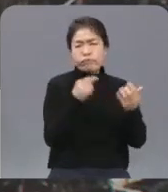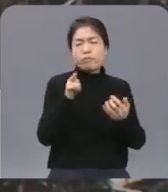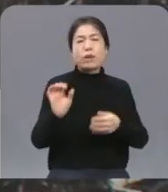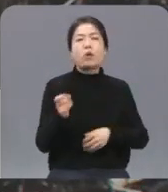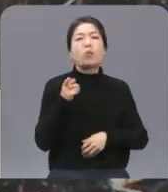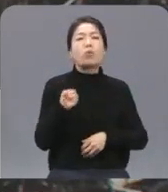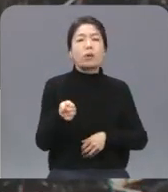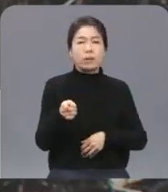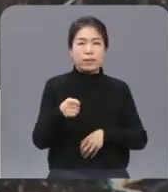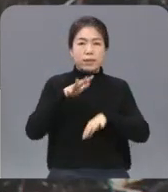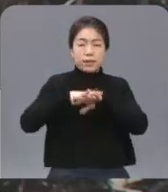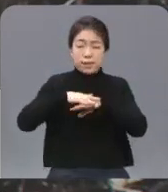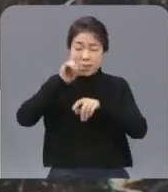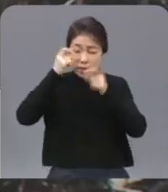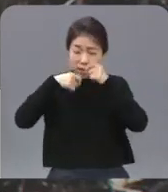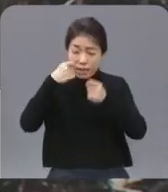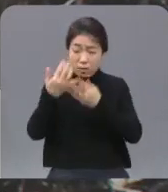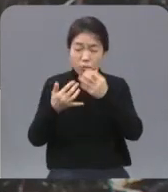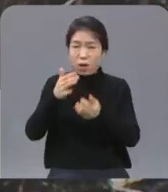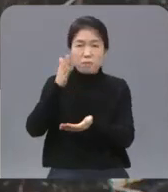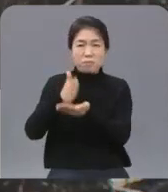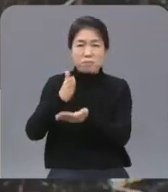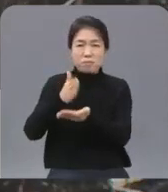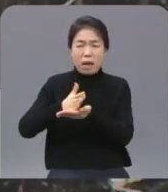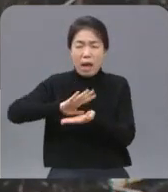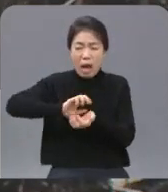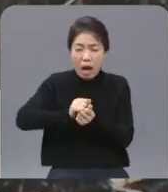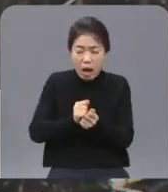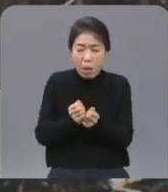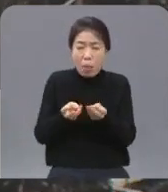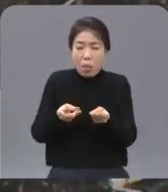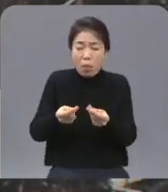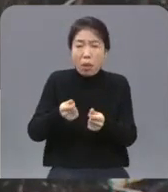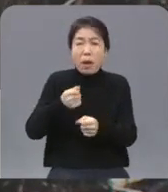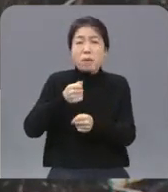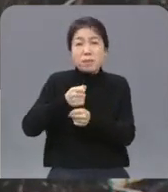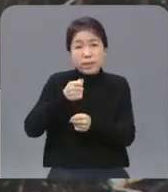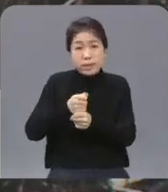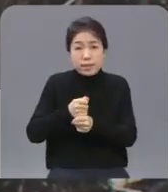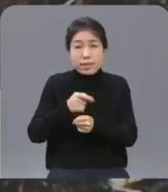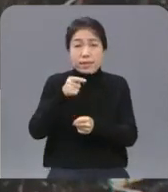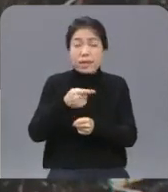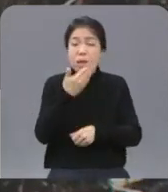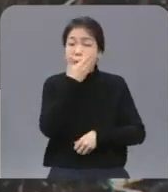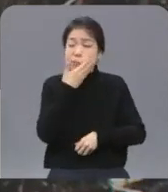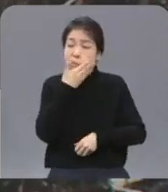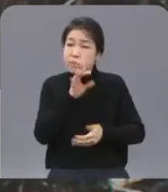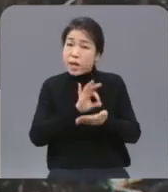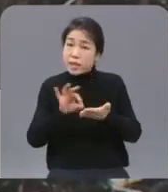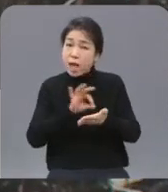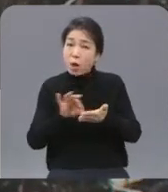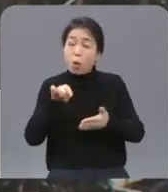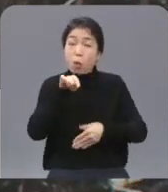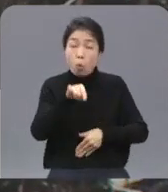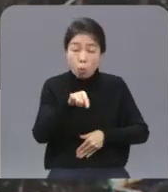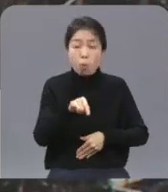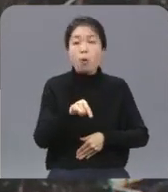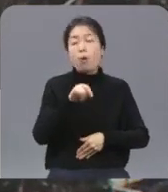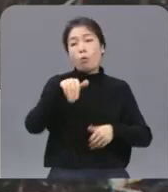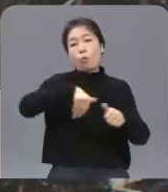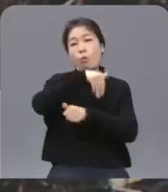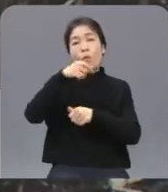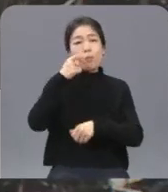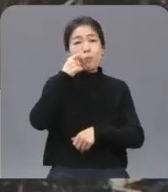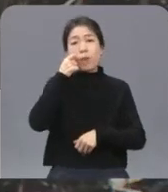농업부산부를 태우지 않고 갈아서 퇴비를 활용해 산불과 미세먼지를 줄이는 사업이 좋은 반응을 얻고 있습니다